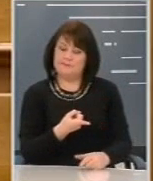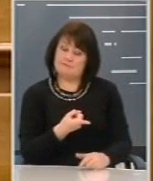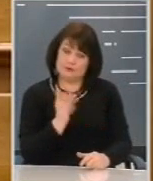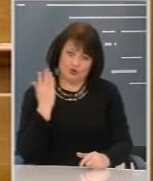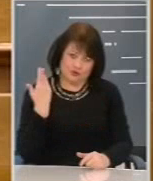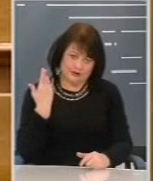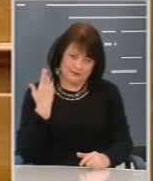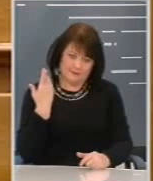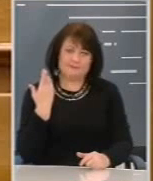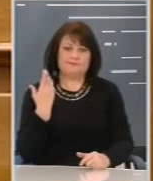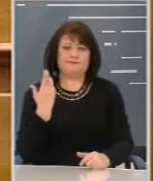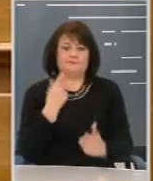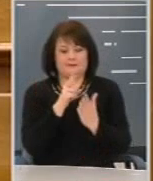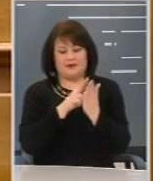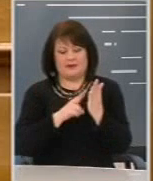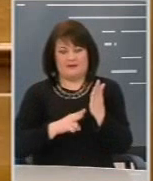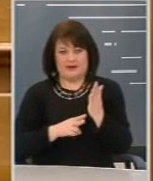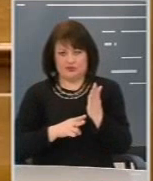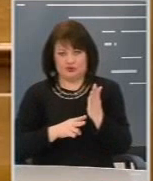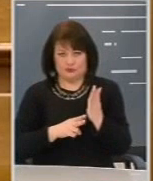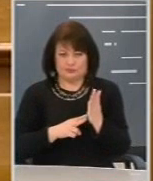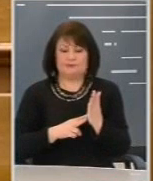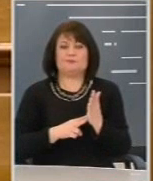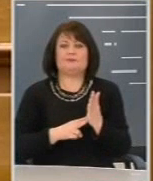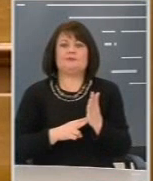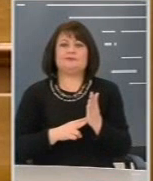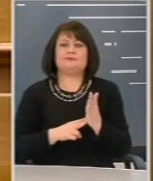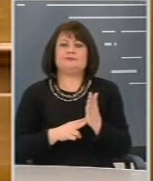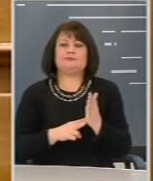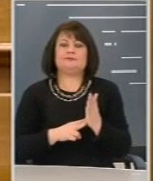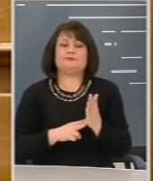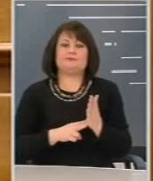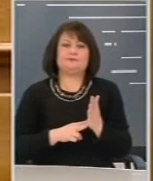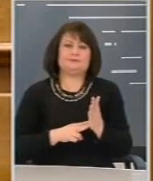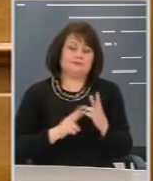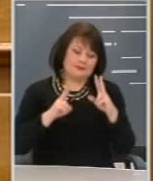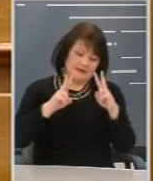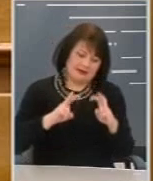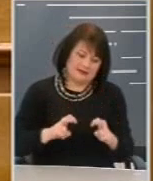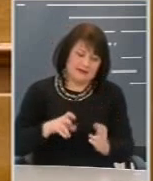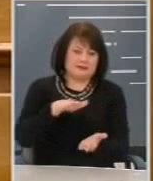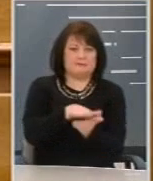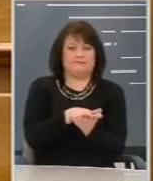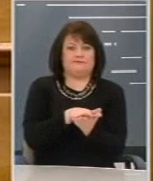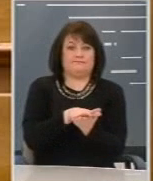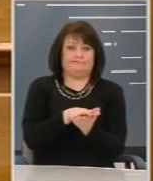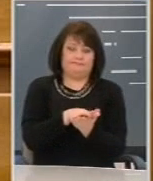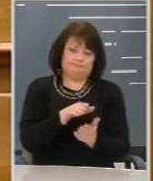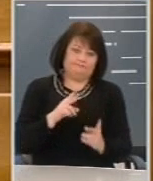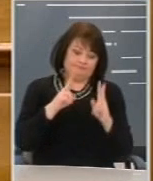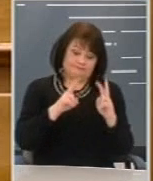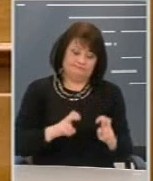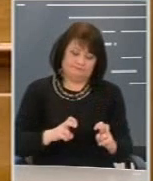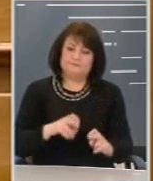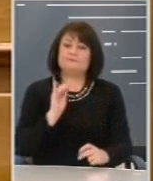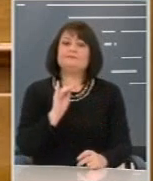τότε, και διαβάζω από τις ένορκες εξετάσεις, ένορκος καταθέσουν. Η ερώτηση